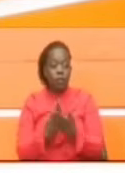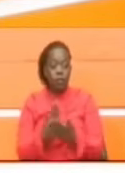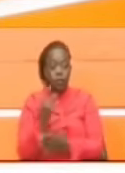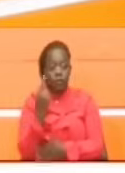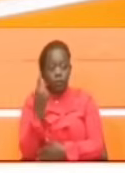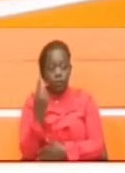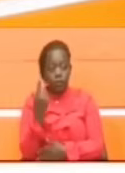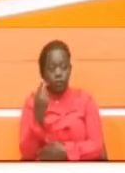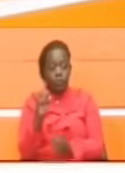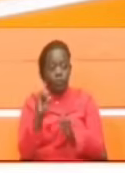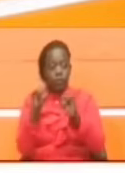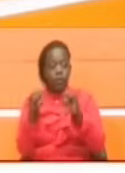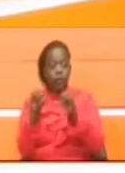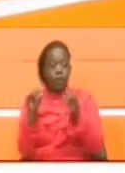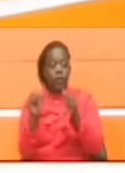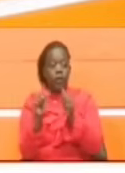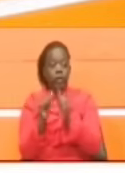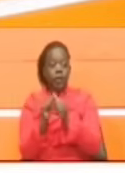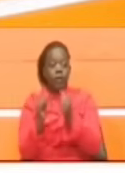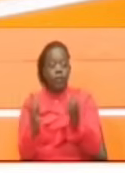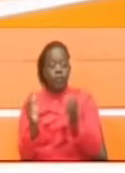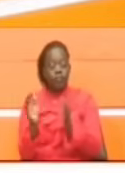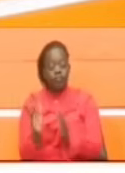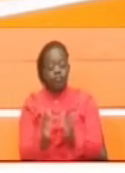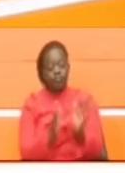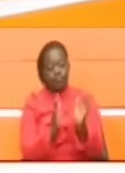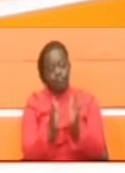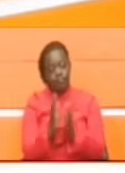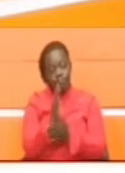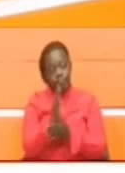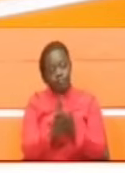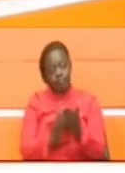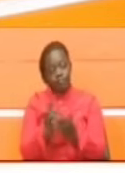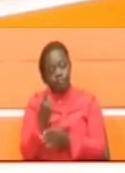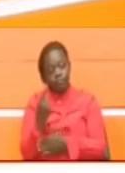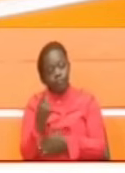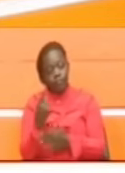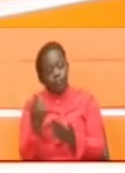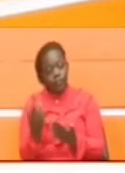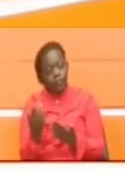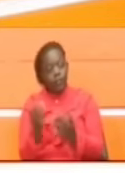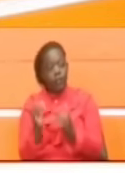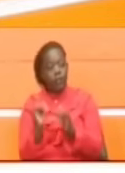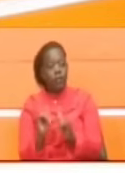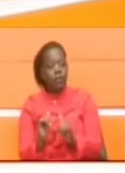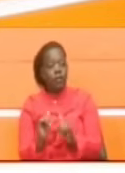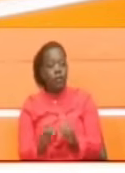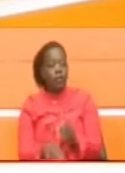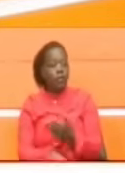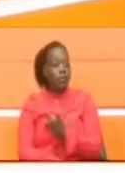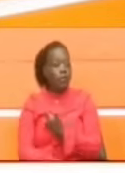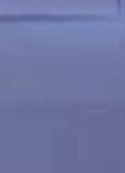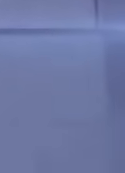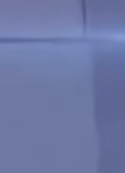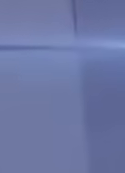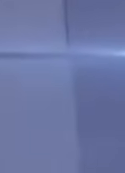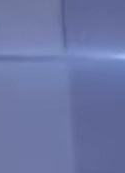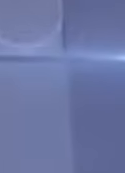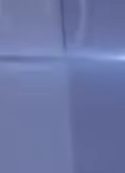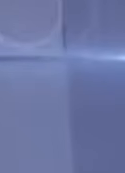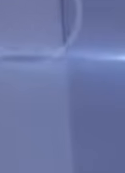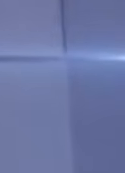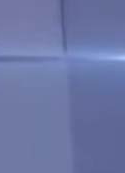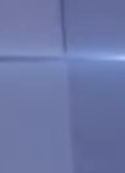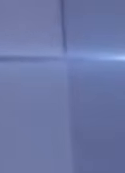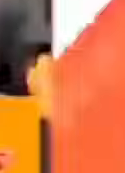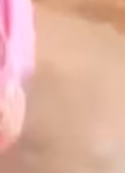ekisoose ekyagataliiko nfuufu. Tukutegekedde ekitundu ekyokubiri n'olwekyo tovaawo kubanga mulimu gano.